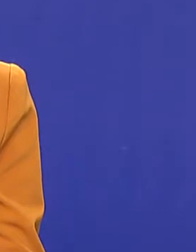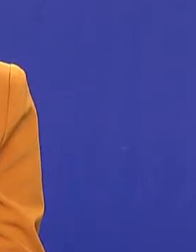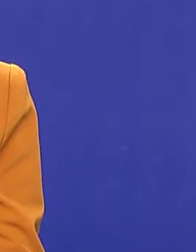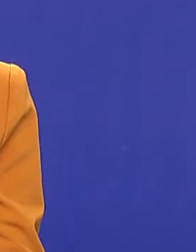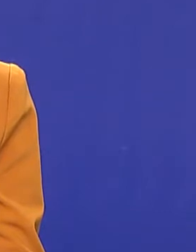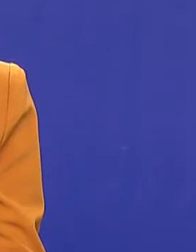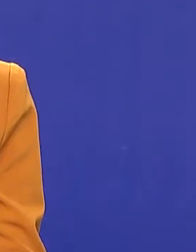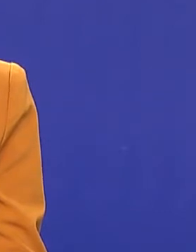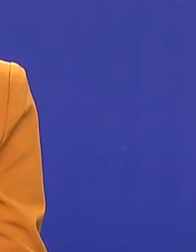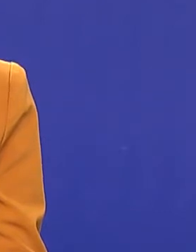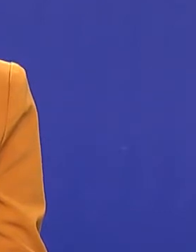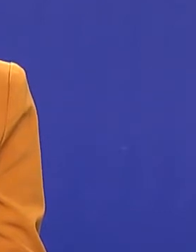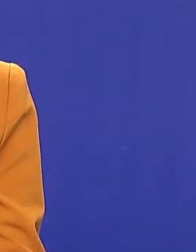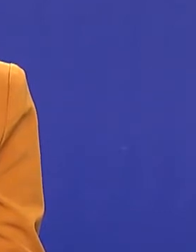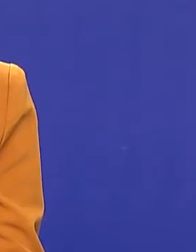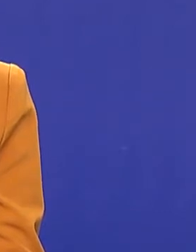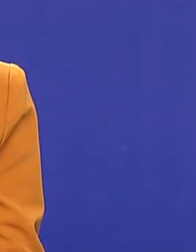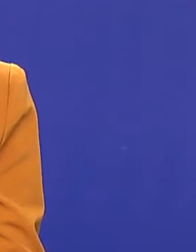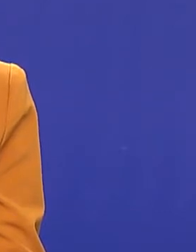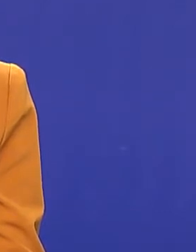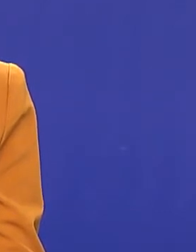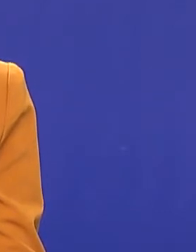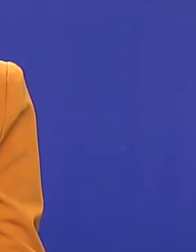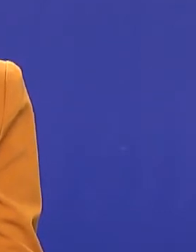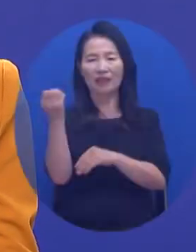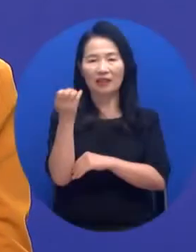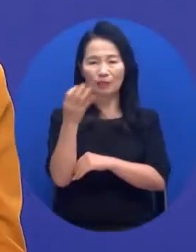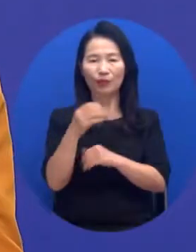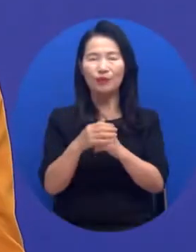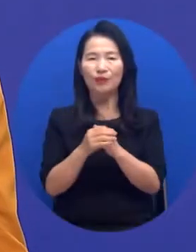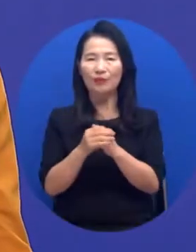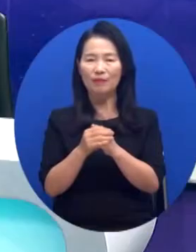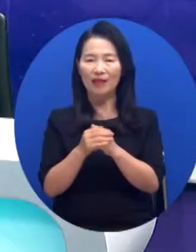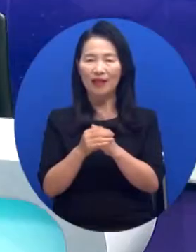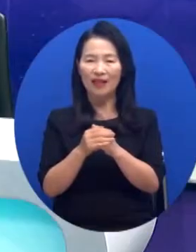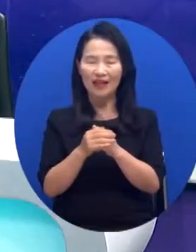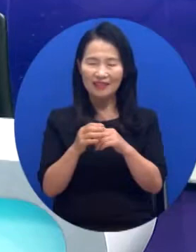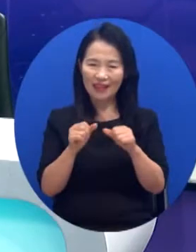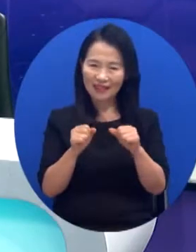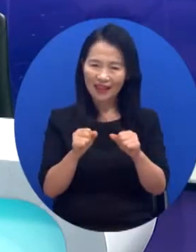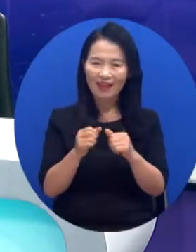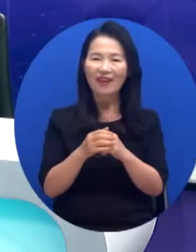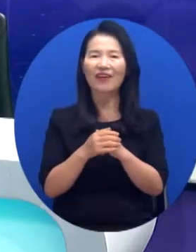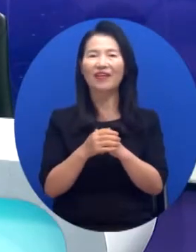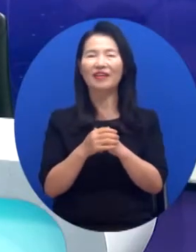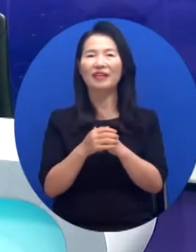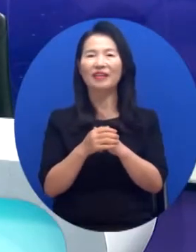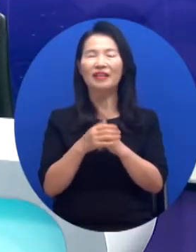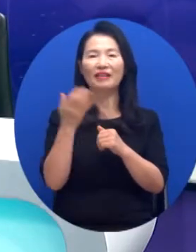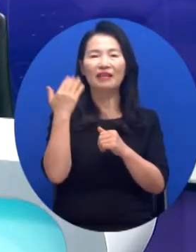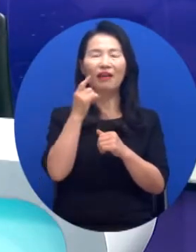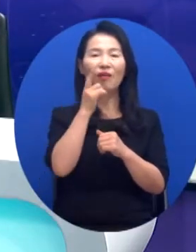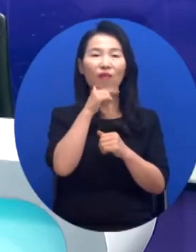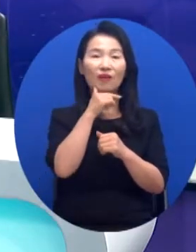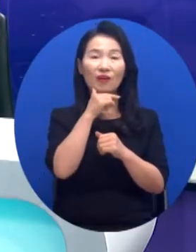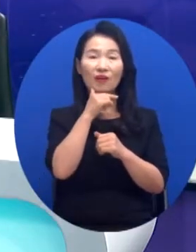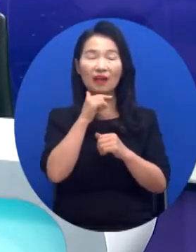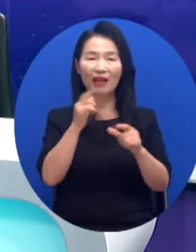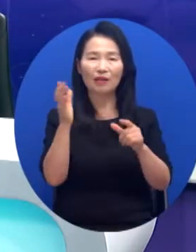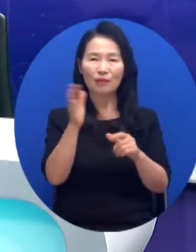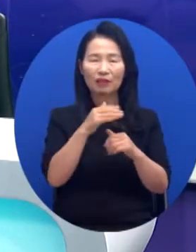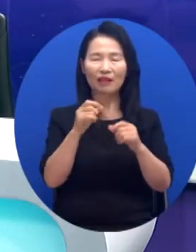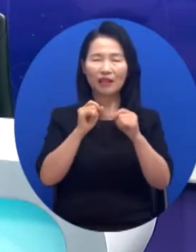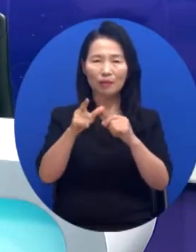시간입니다 스튜디오의 기독신문 박용민 기자 나와 있습니다 안녕하십니까 예 지난 월요일부터 대부분의